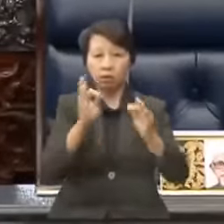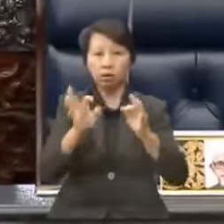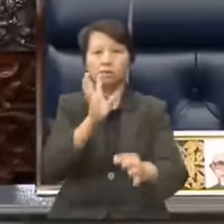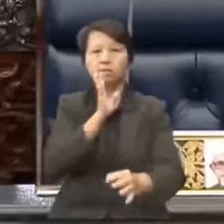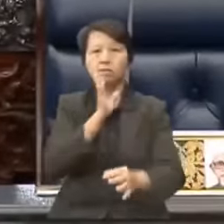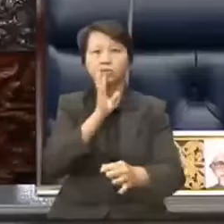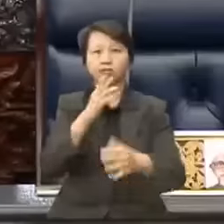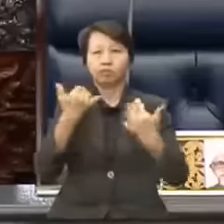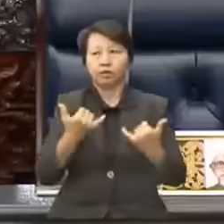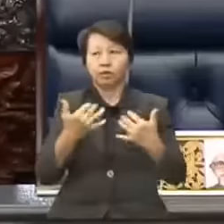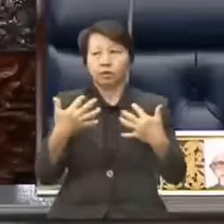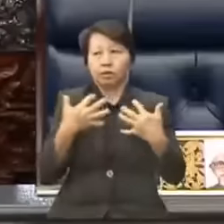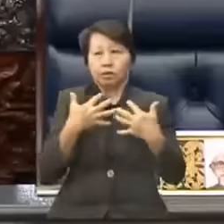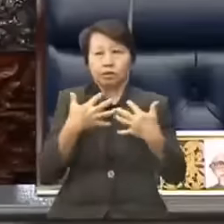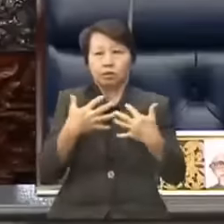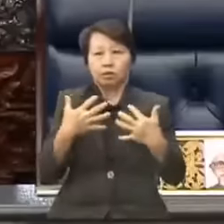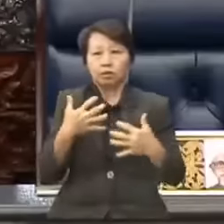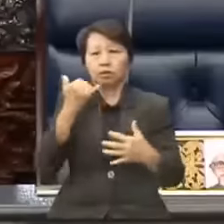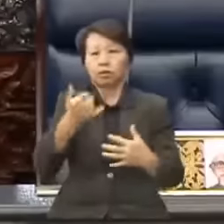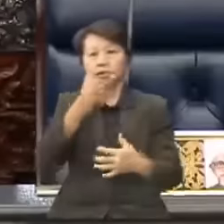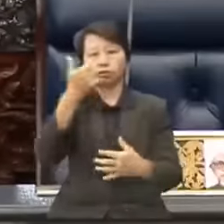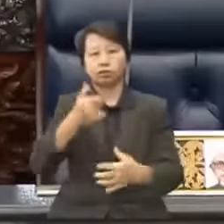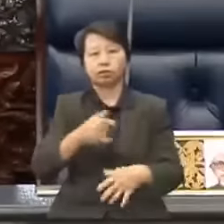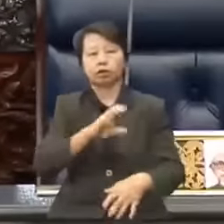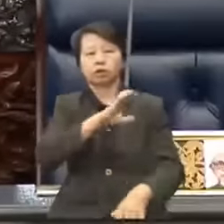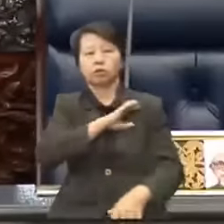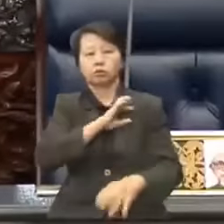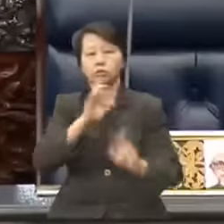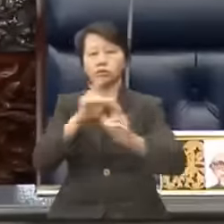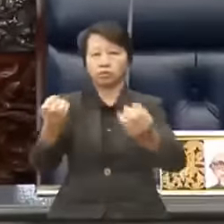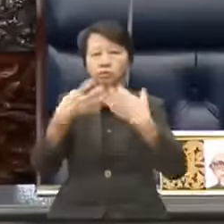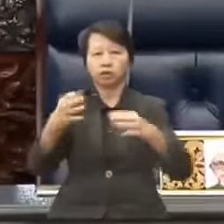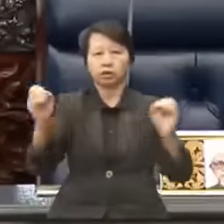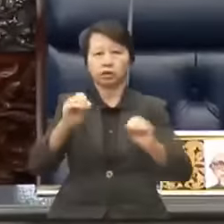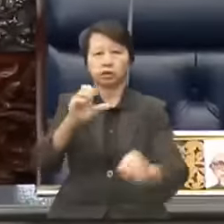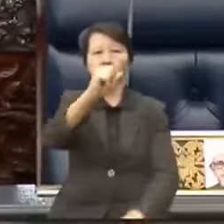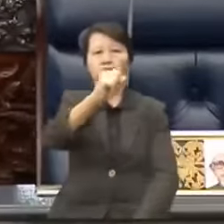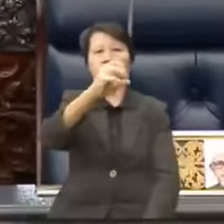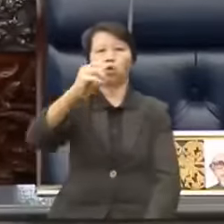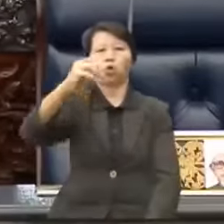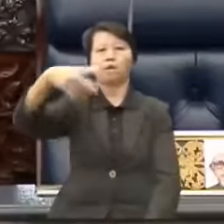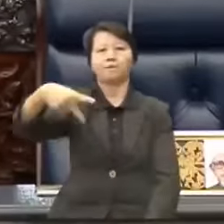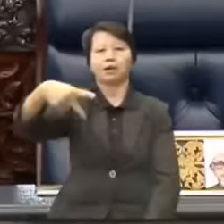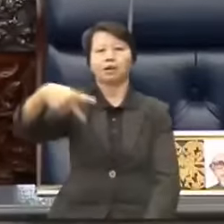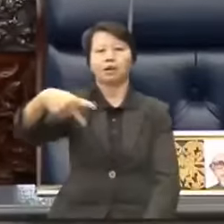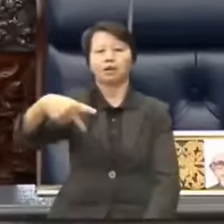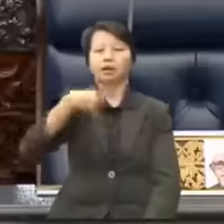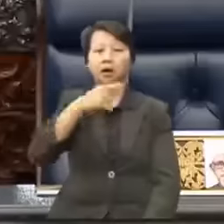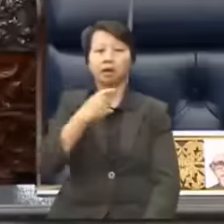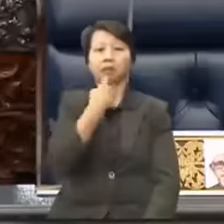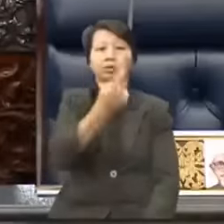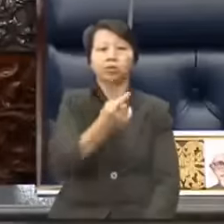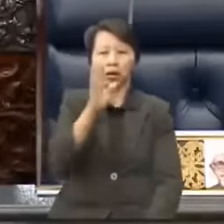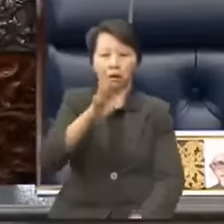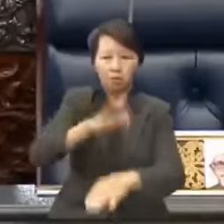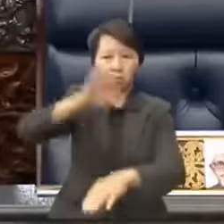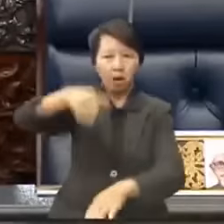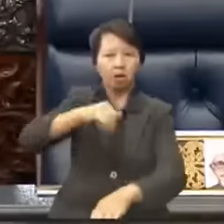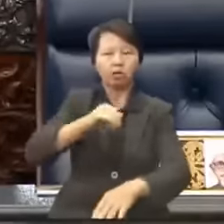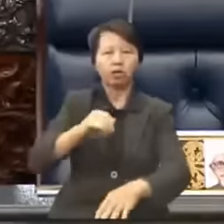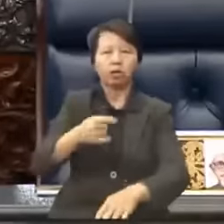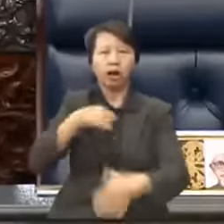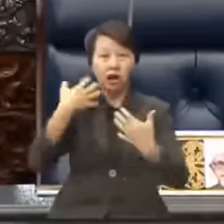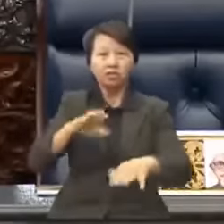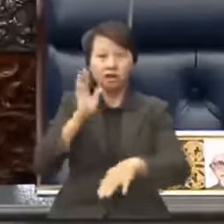sekarang ni Takut pasal pihak polis yang saya beritahu tidak ada sop Jadi siapa sebut kita Panggil dan saya dah